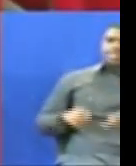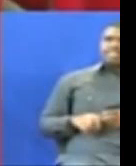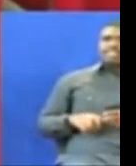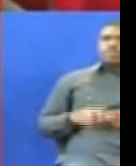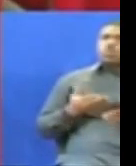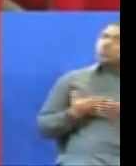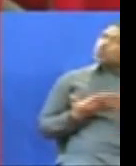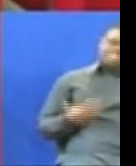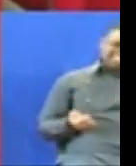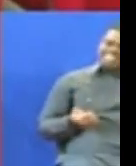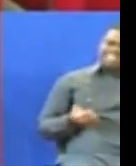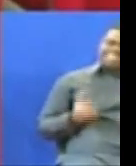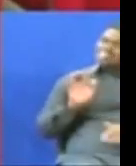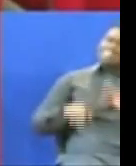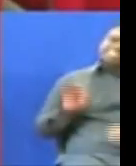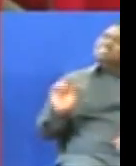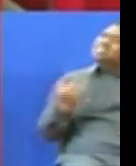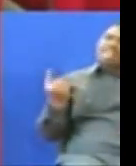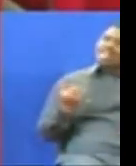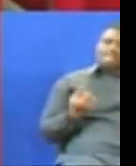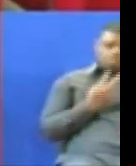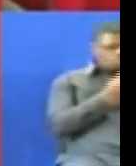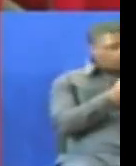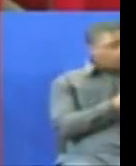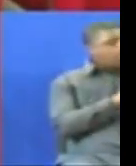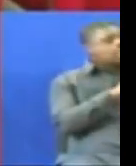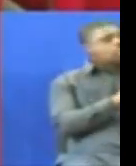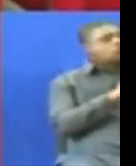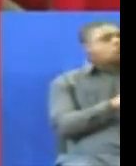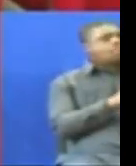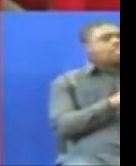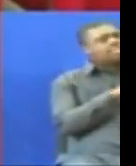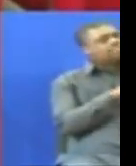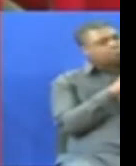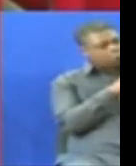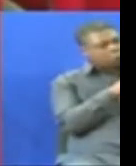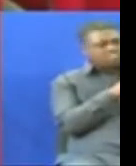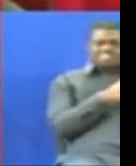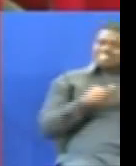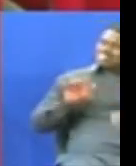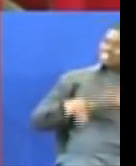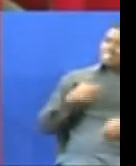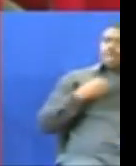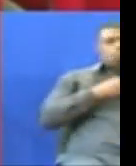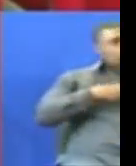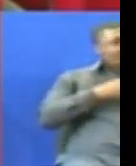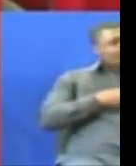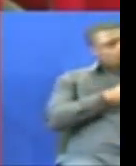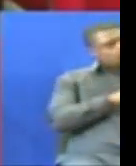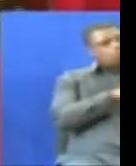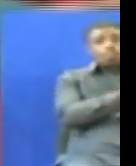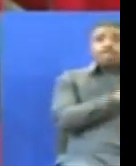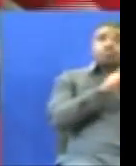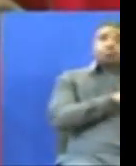Singida? Bwana, leo tunaona mkoa wa Kigoma, wananchi wale nao na wivu, wanajisikia vibaya wenzao wanapounganishwa na barabara